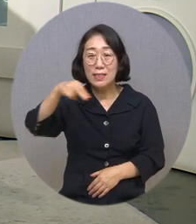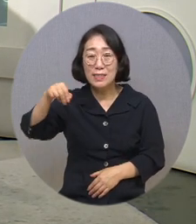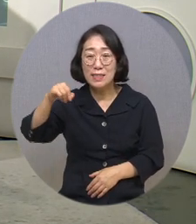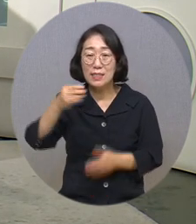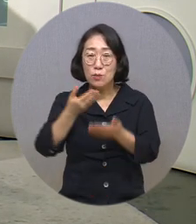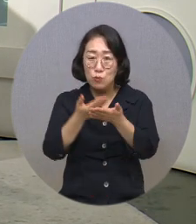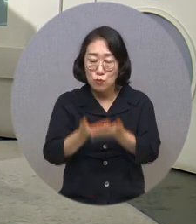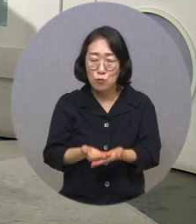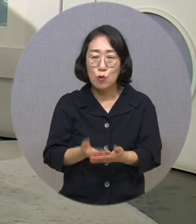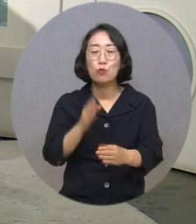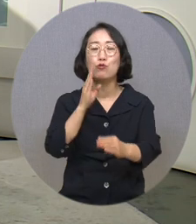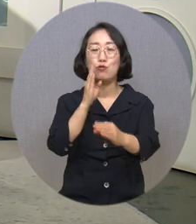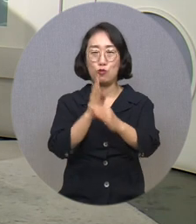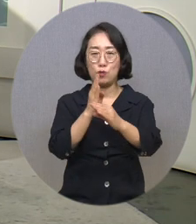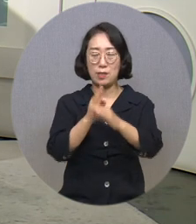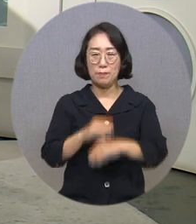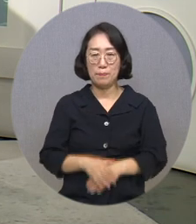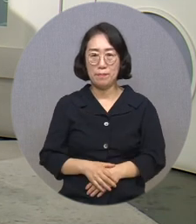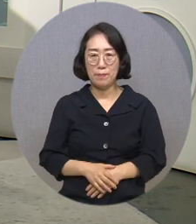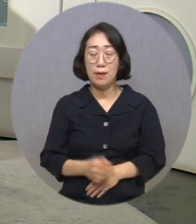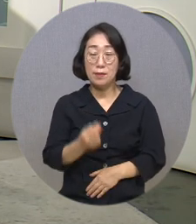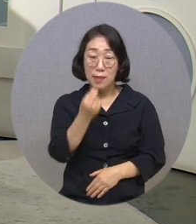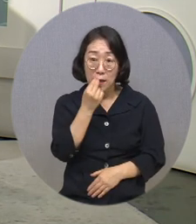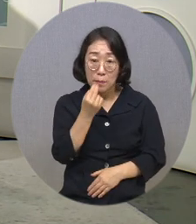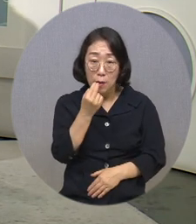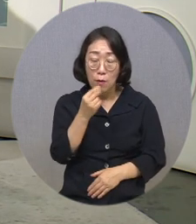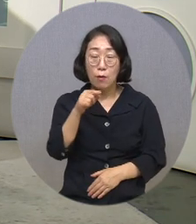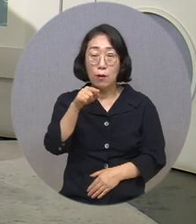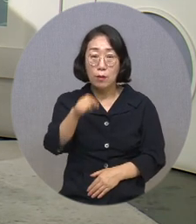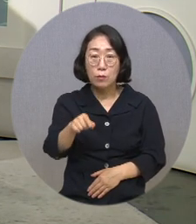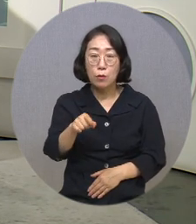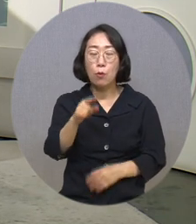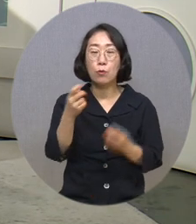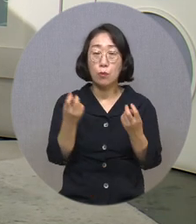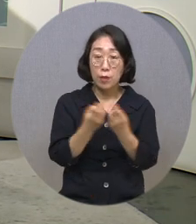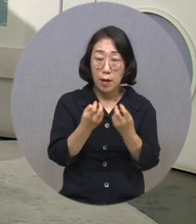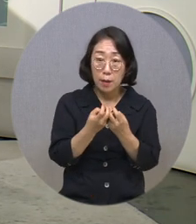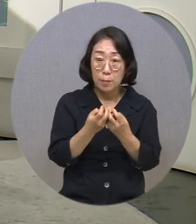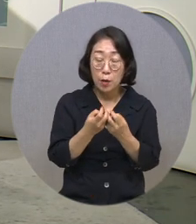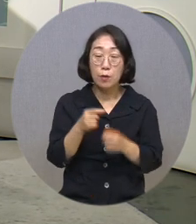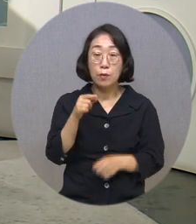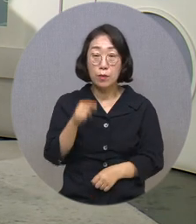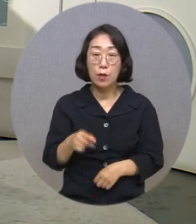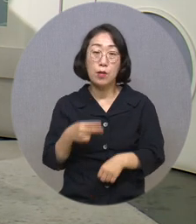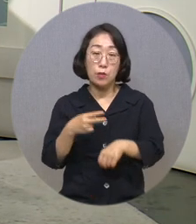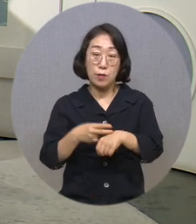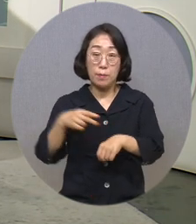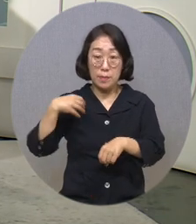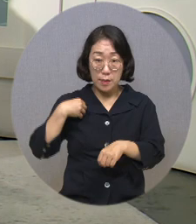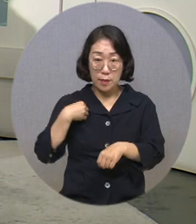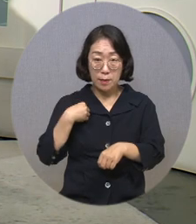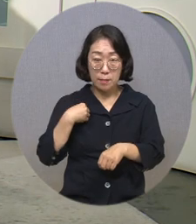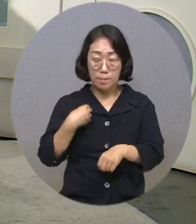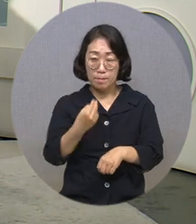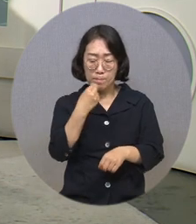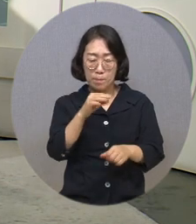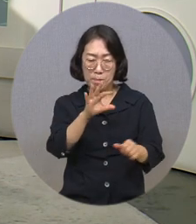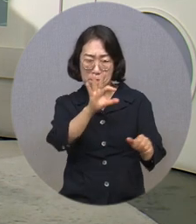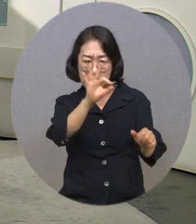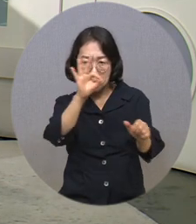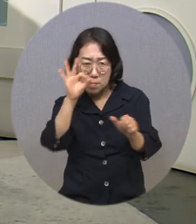들어있는 생명 그거를 어떻게 하면 교수님들이 끄집어내서 그 생명을